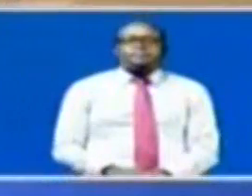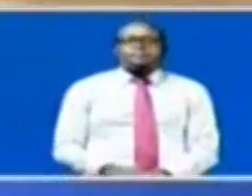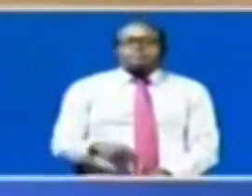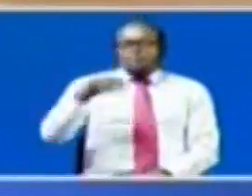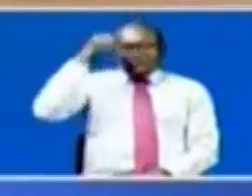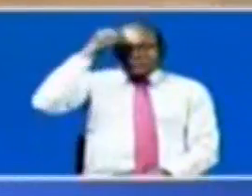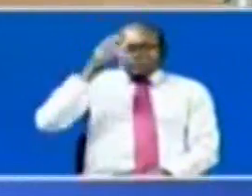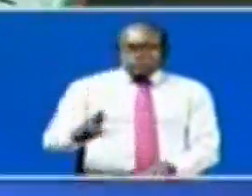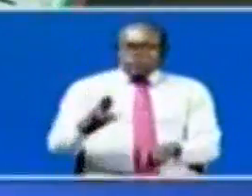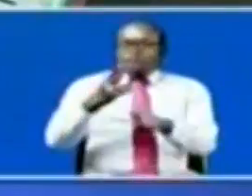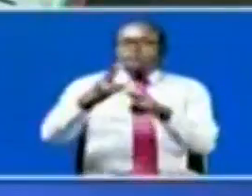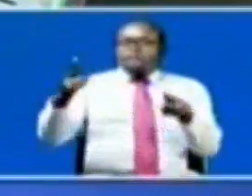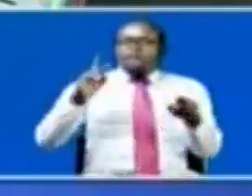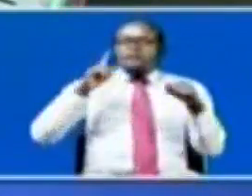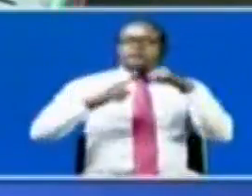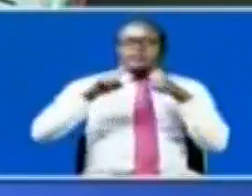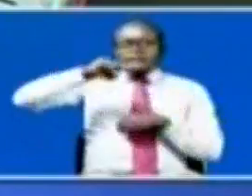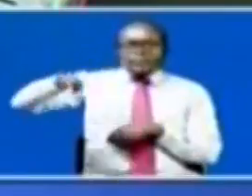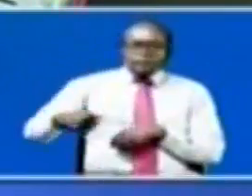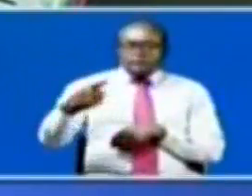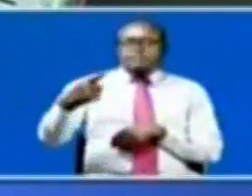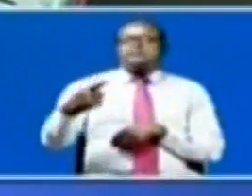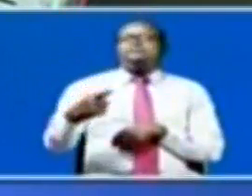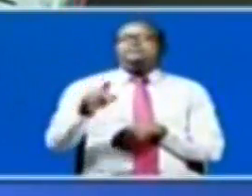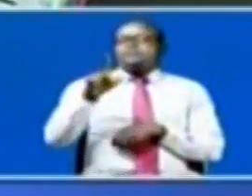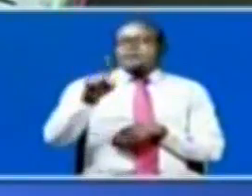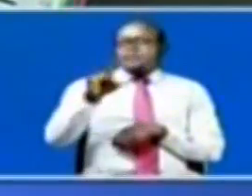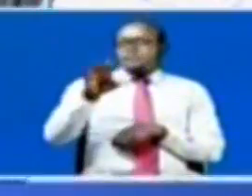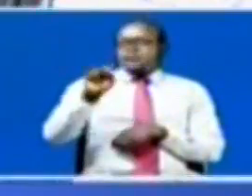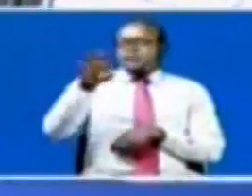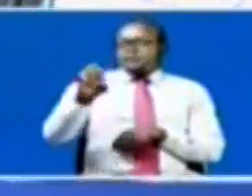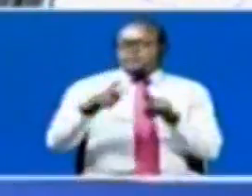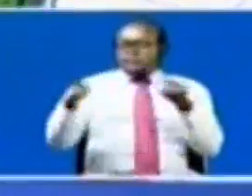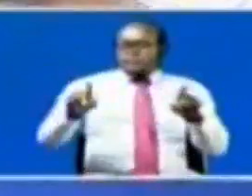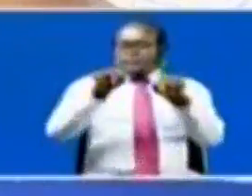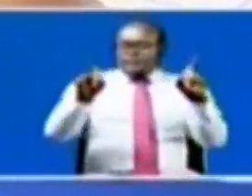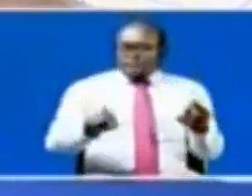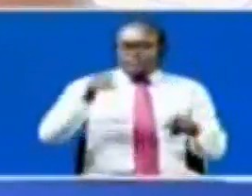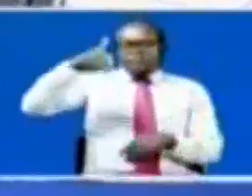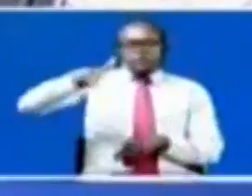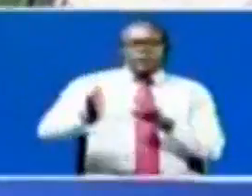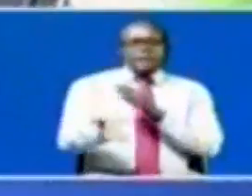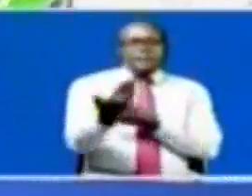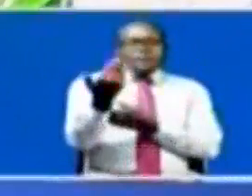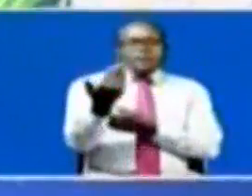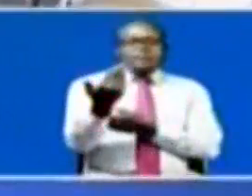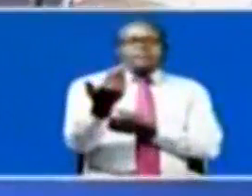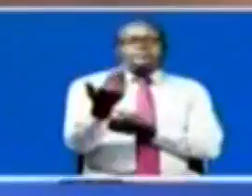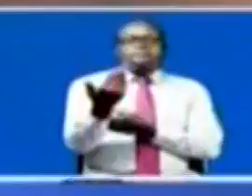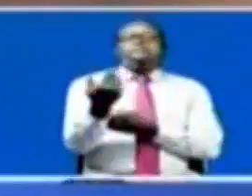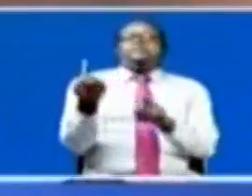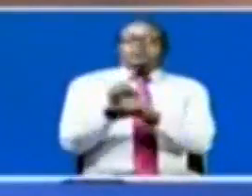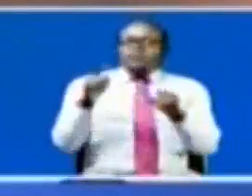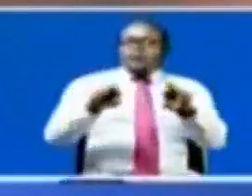Watahiniwa wapatao 600,000 wa mtihani wa kidato cha 4 KCSE walianza kuandika mtihani huu asubuhi ya leo. Katika vyumba mbalimbali